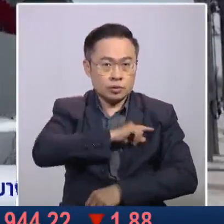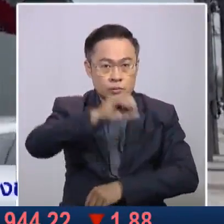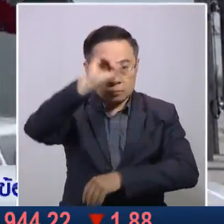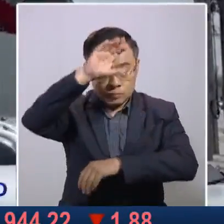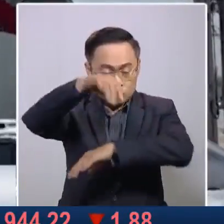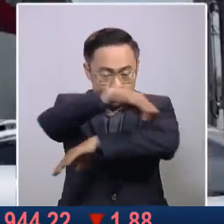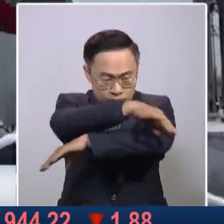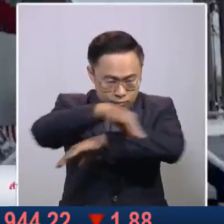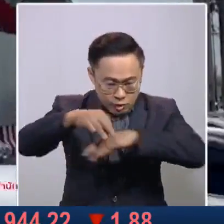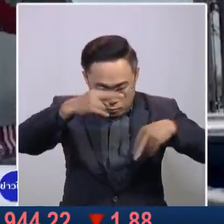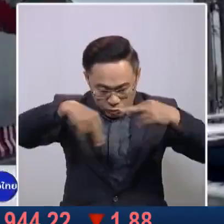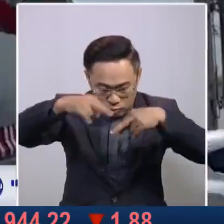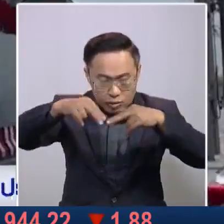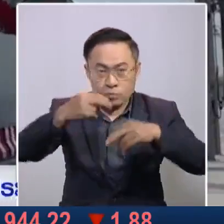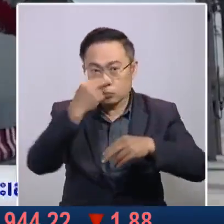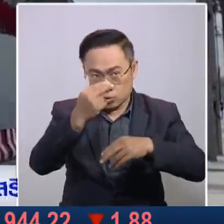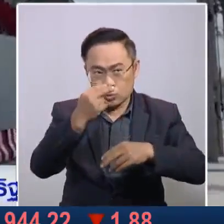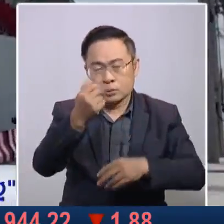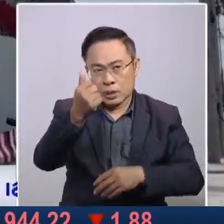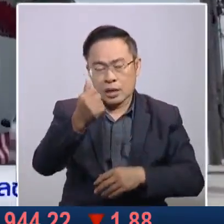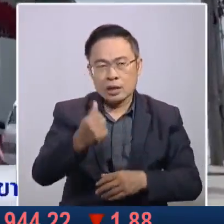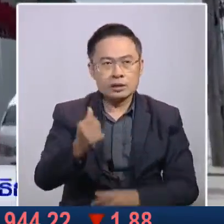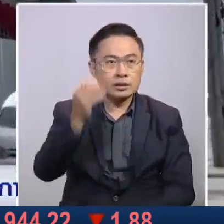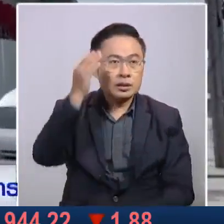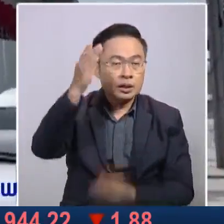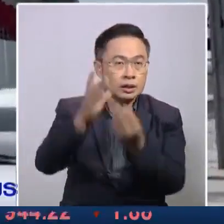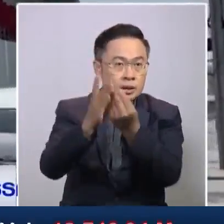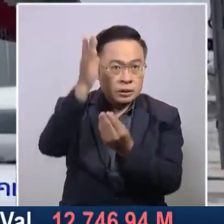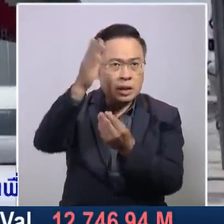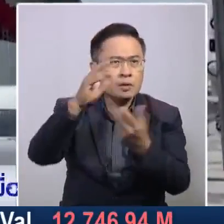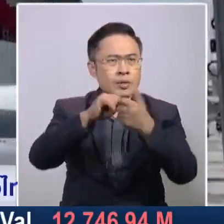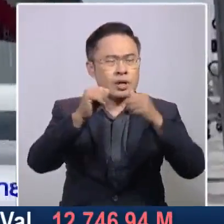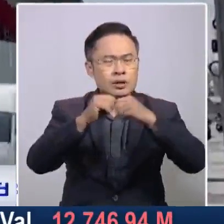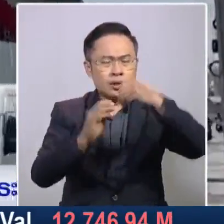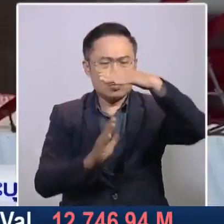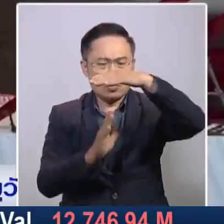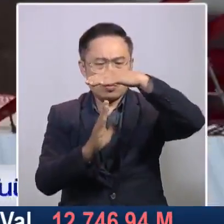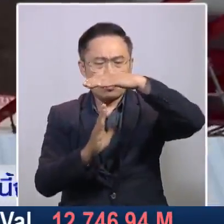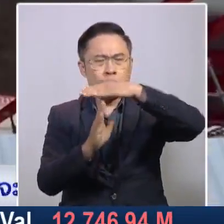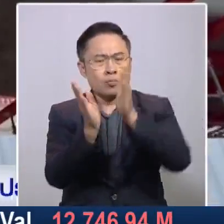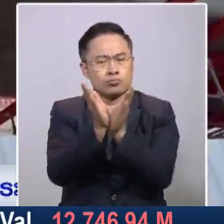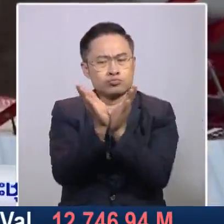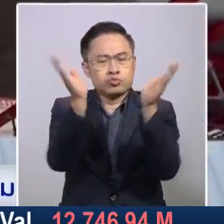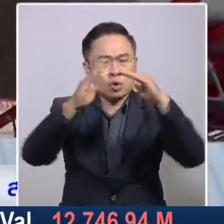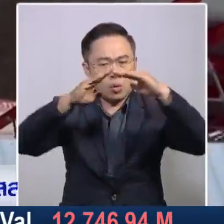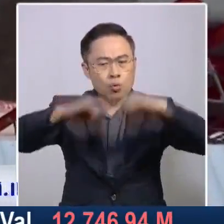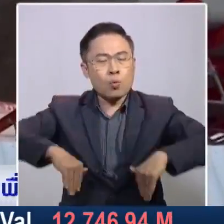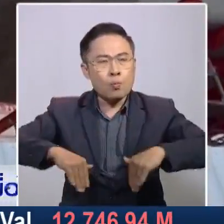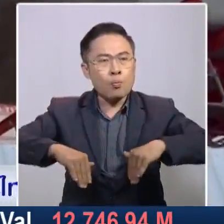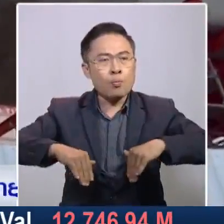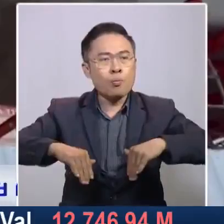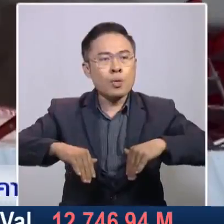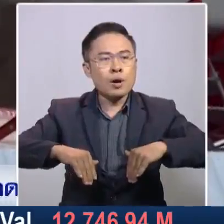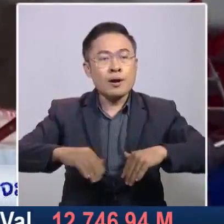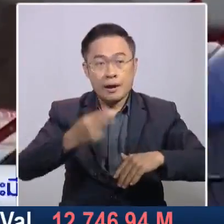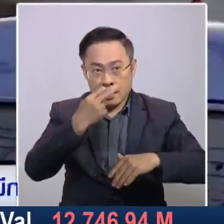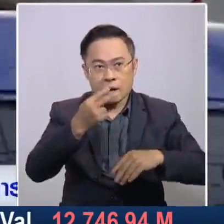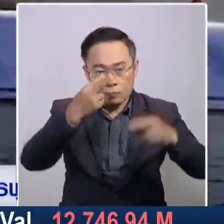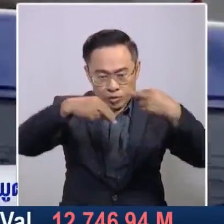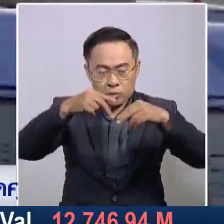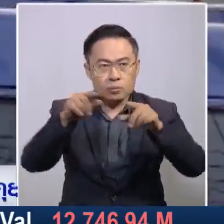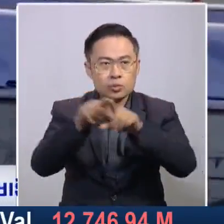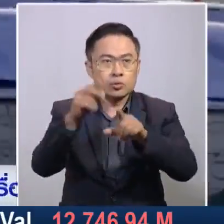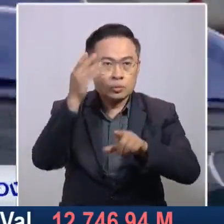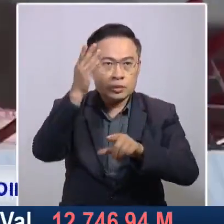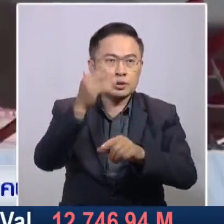และเจ้าหน้าที่พิสูจน์หลักฐานเข้าไปตรวจสอบสาเหตุที่ตอม่อสะพานจุดเกิดเหตุโดยละเอียดและหากได้ผลออกมาอย่าง